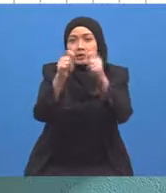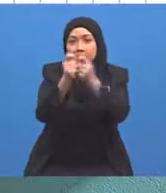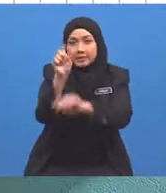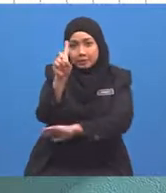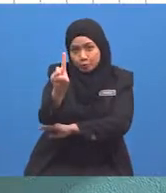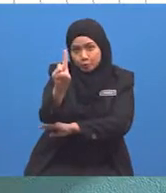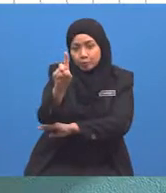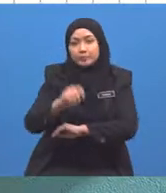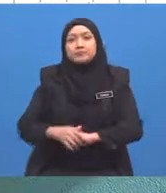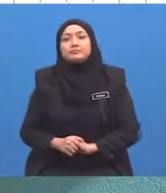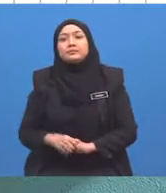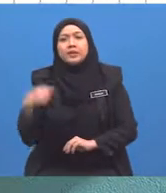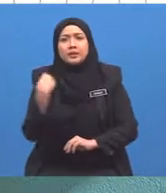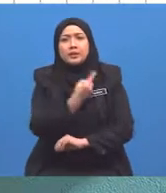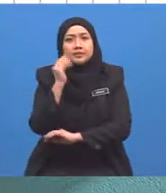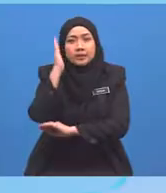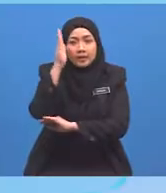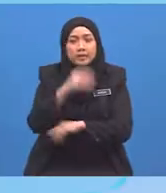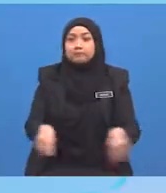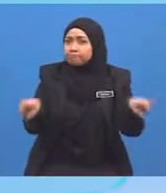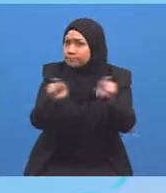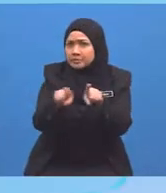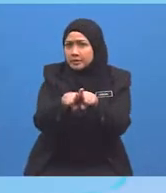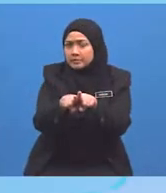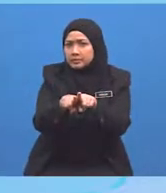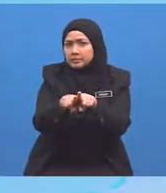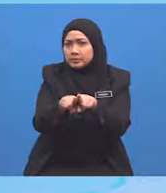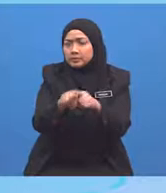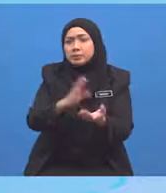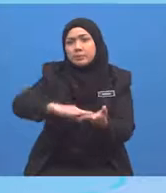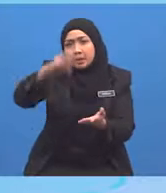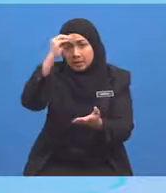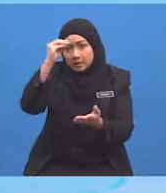akan bersama-sama meneroka subtopik